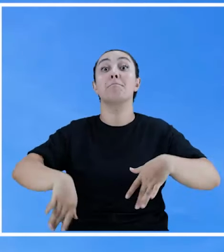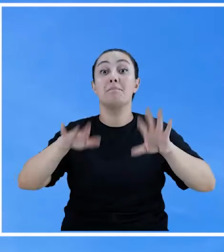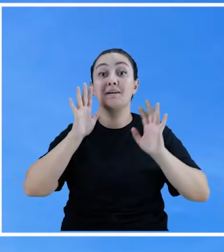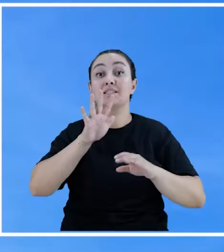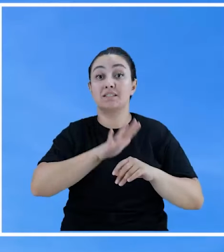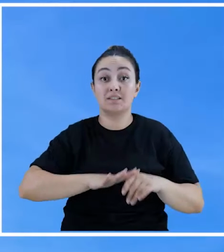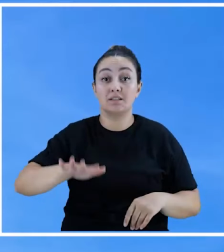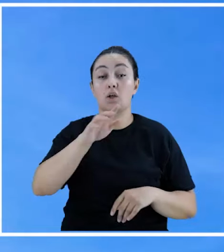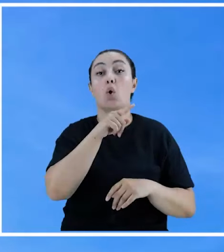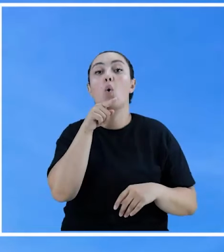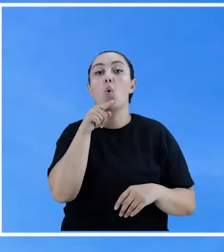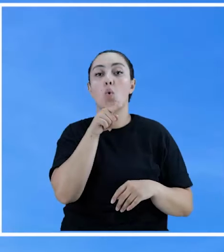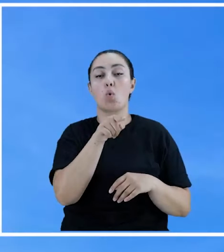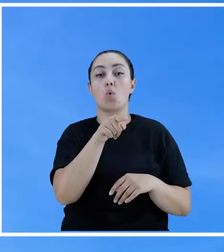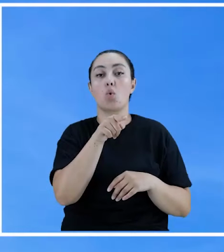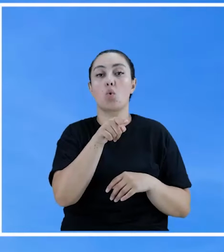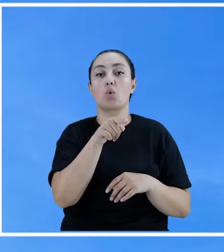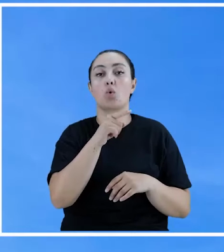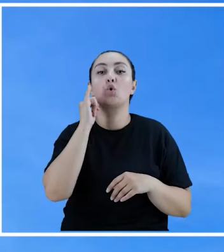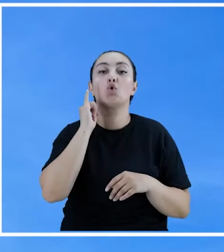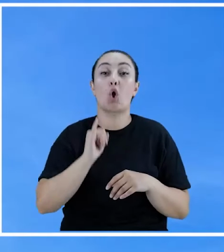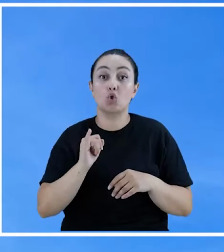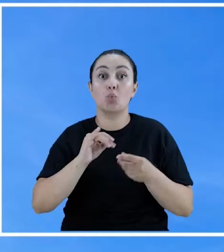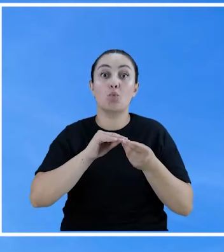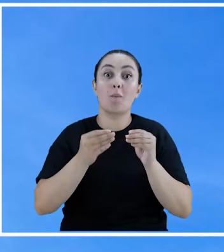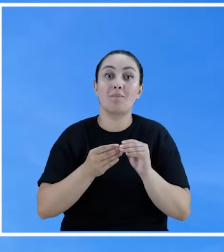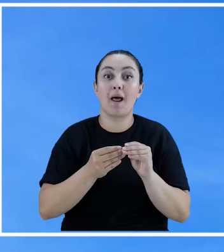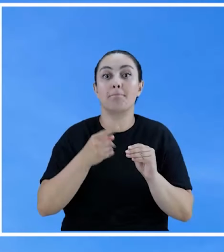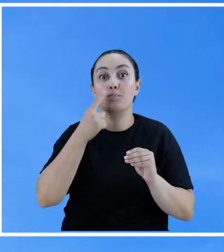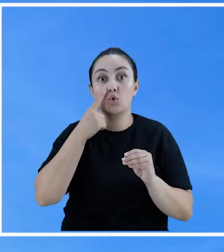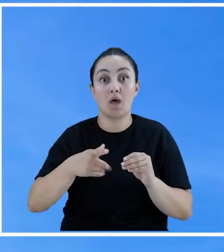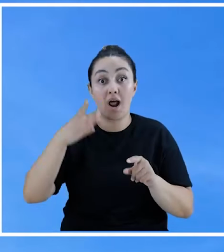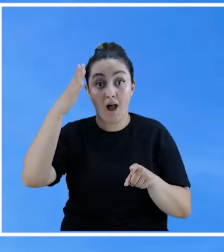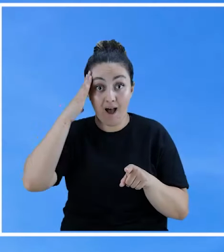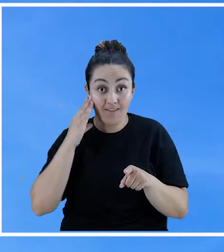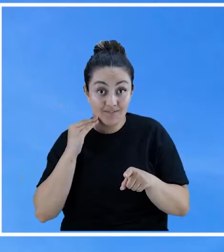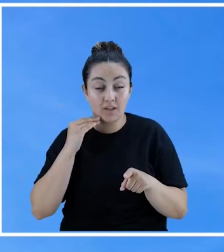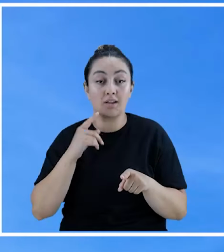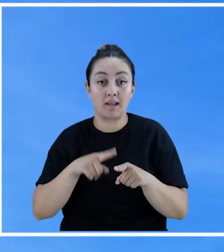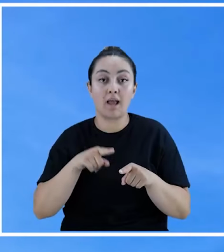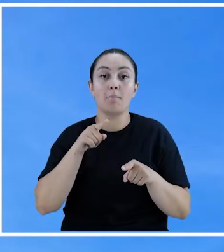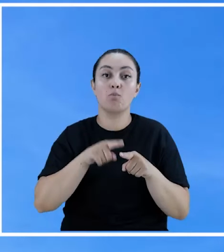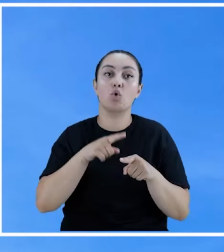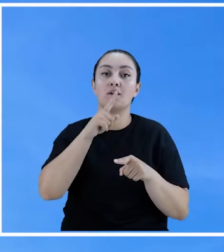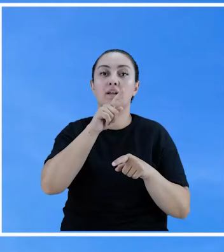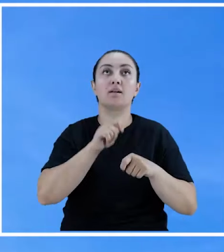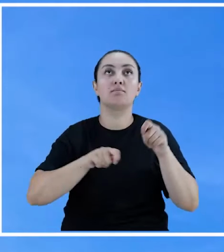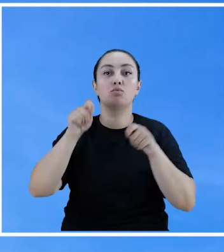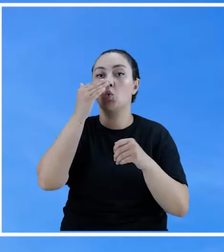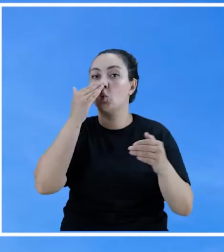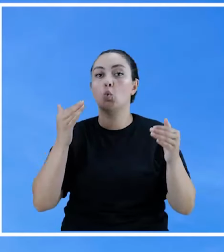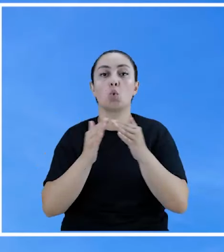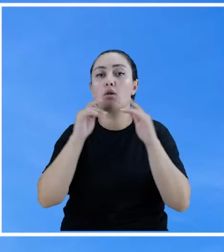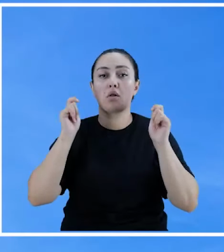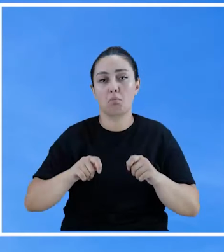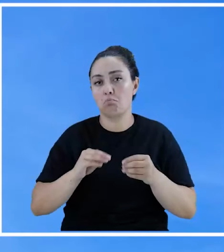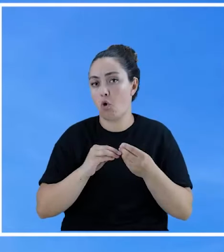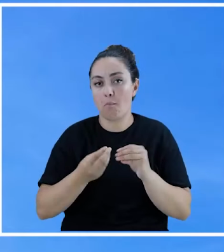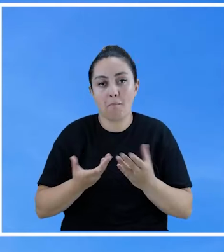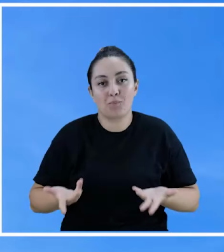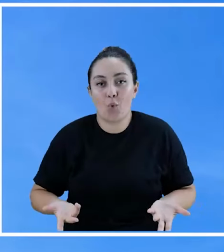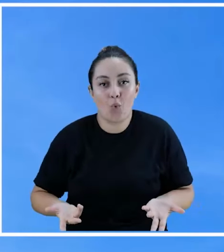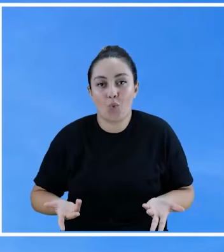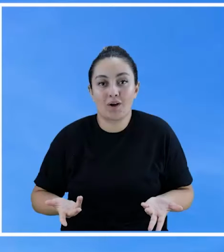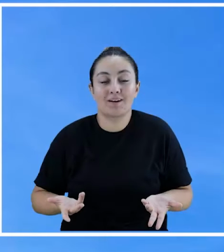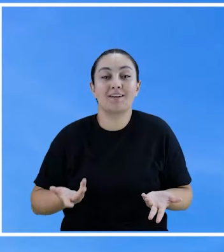vardır. Sen onu anlayacaksın, kötü, yani problemli bir zemin olduğunu anlayacaksın. Ama yapıyı ona göre yaptıysan sıkıntı